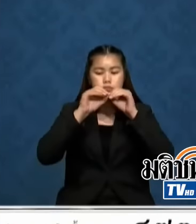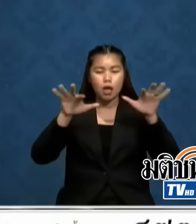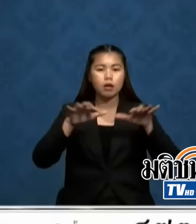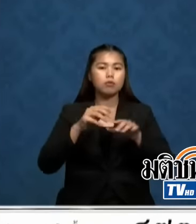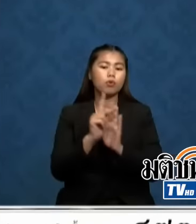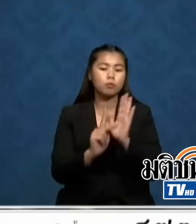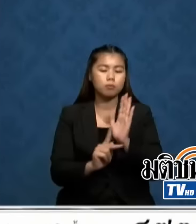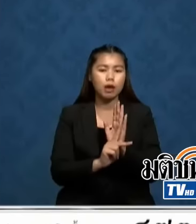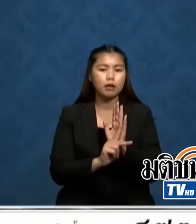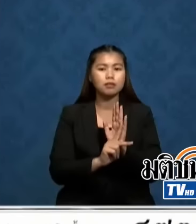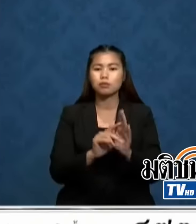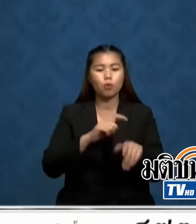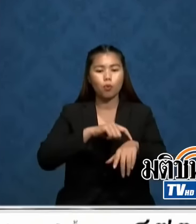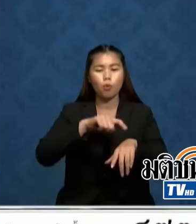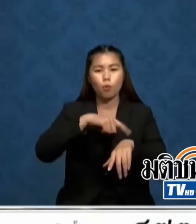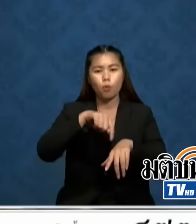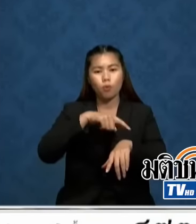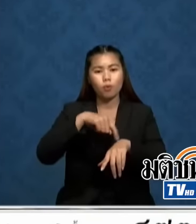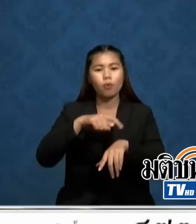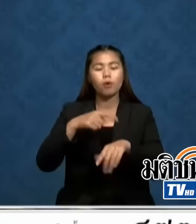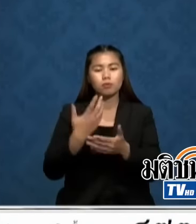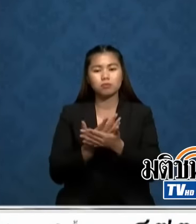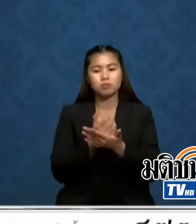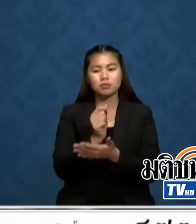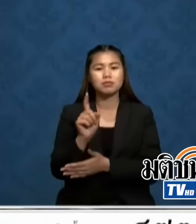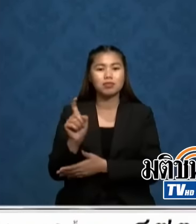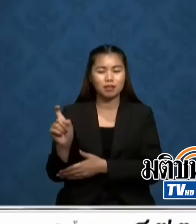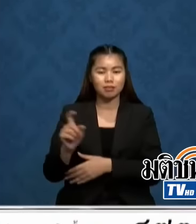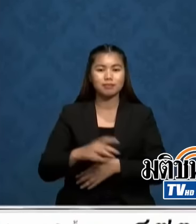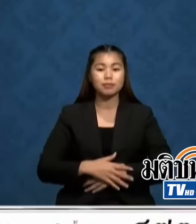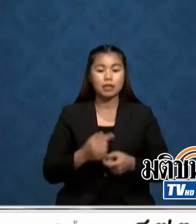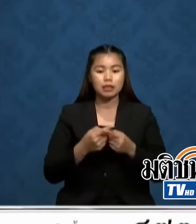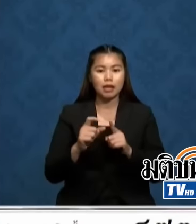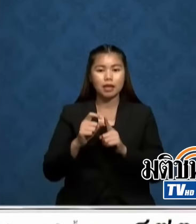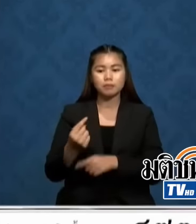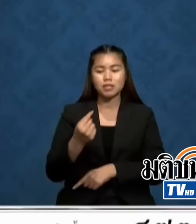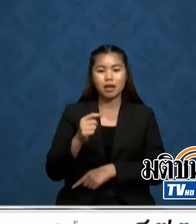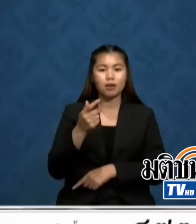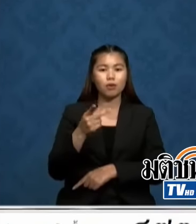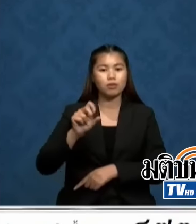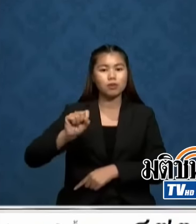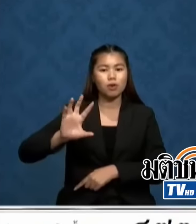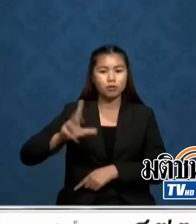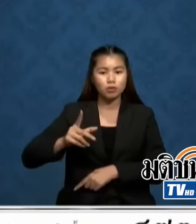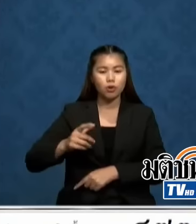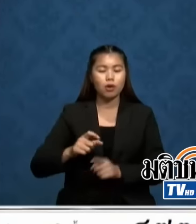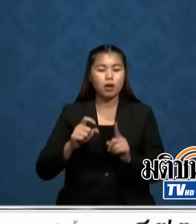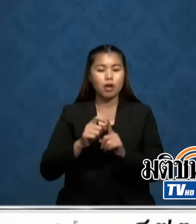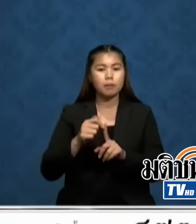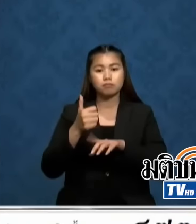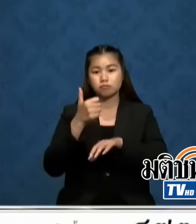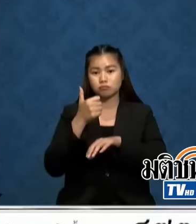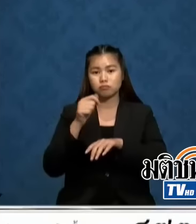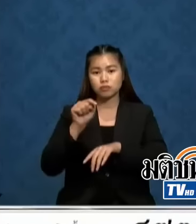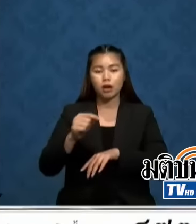เงินใช้ทองไม่รู้เท่าไหร่ครับหมดไปเยอะแยะมากมายนะฮะแต่กับคำสั่งคสชกับคำสั่งของหัว